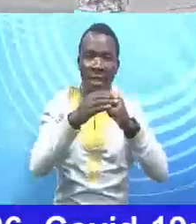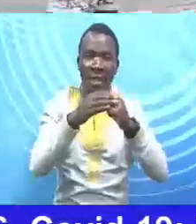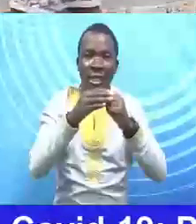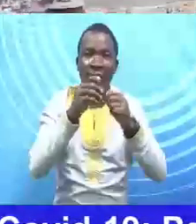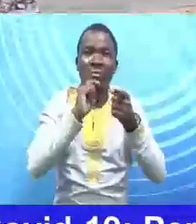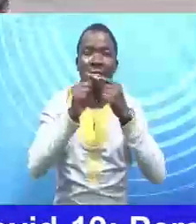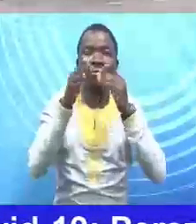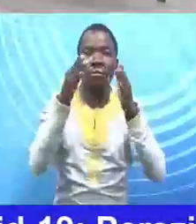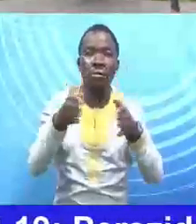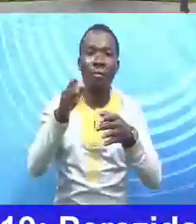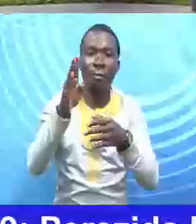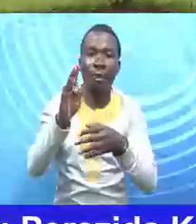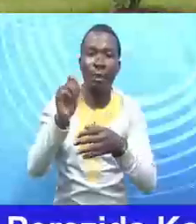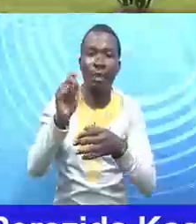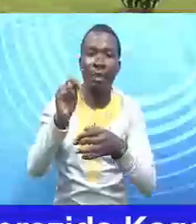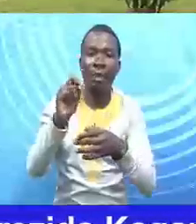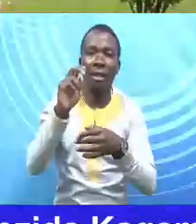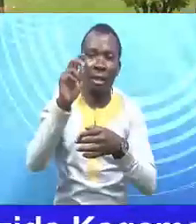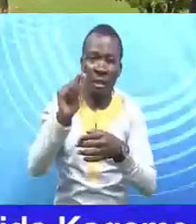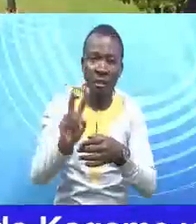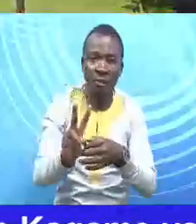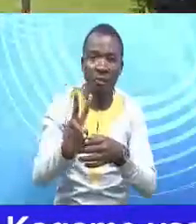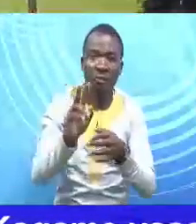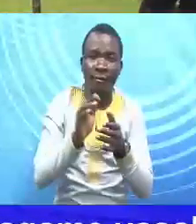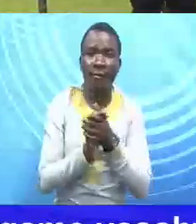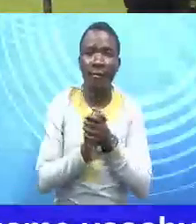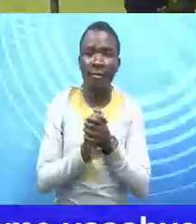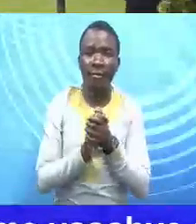birusha amaboko BTN TV.